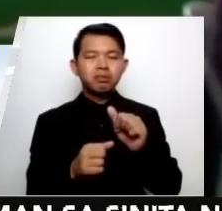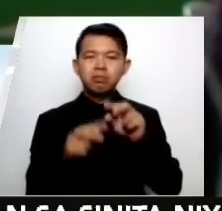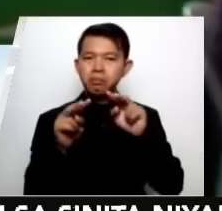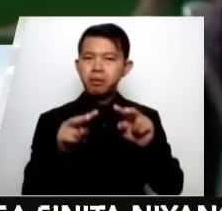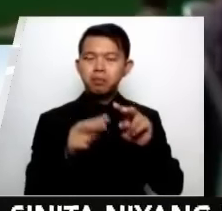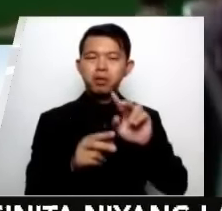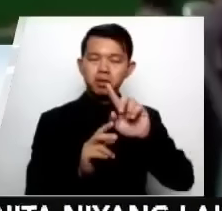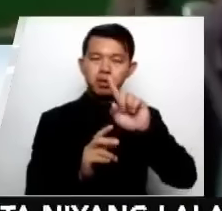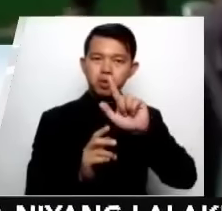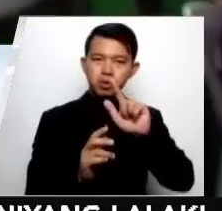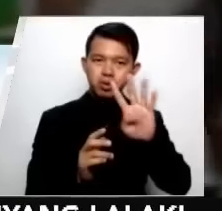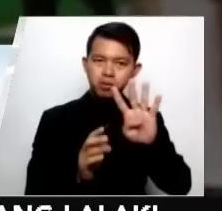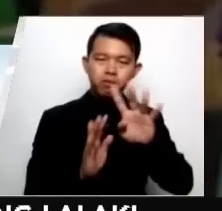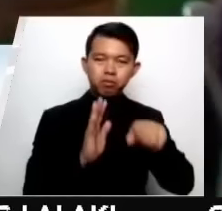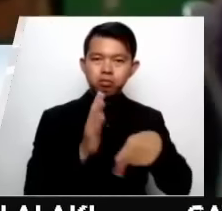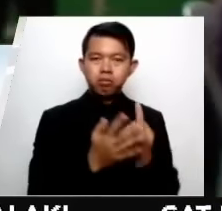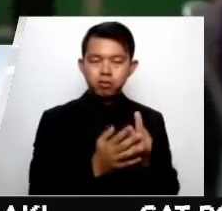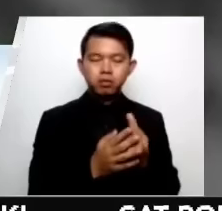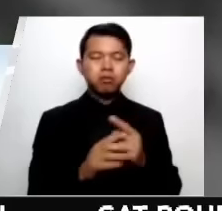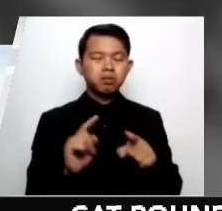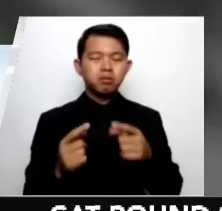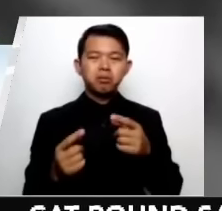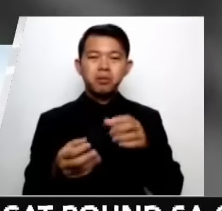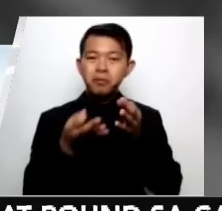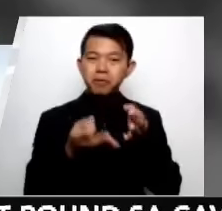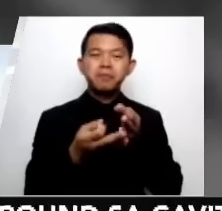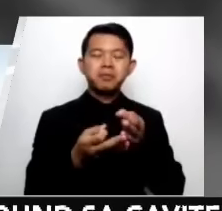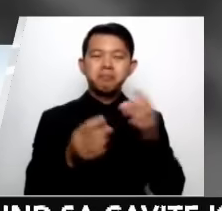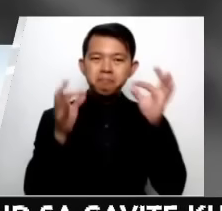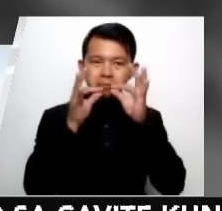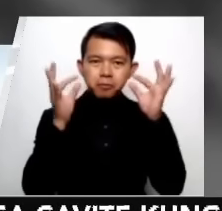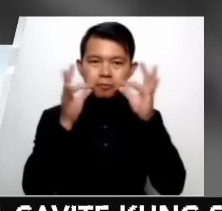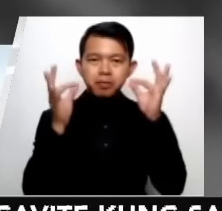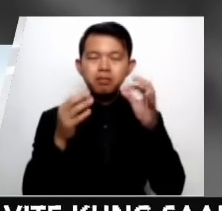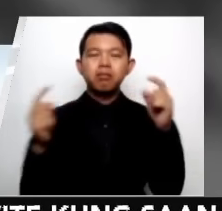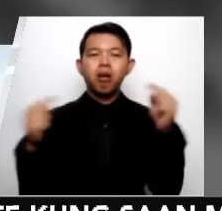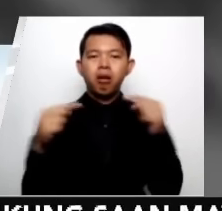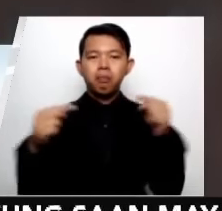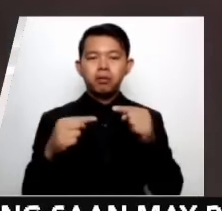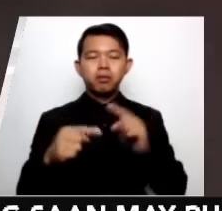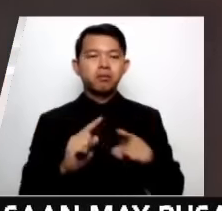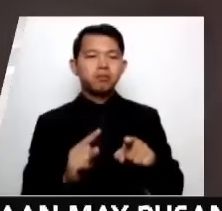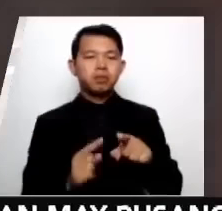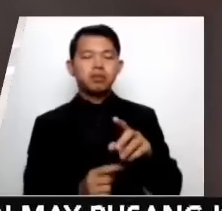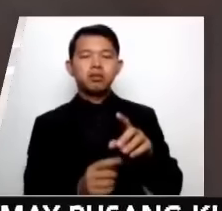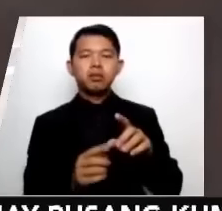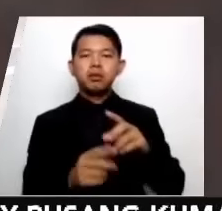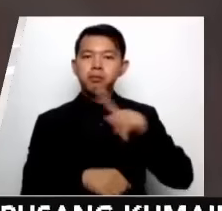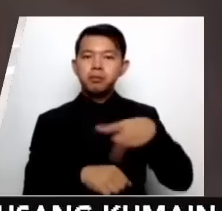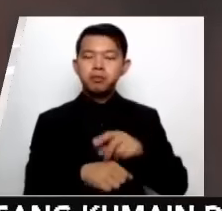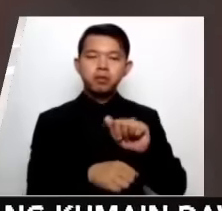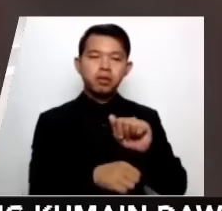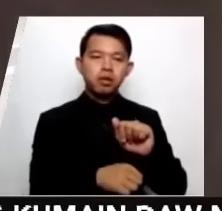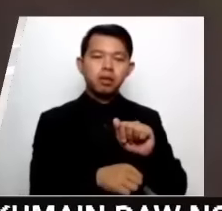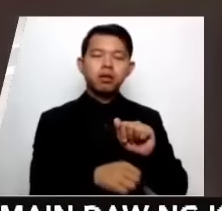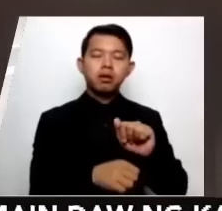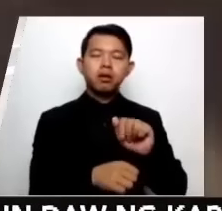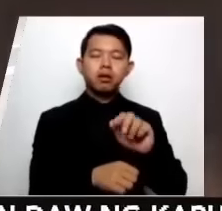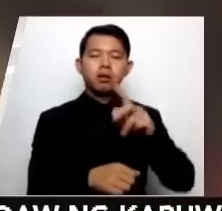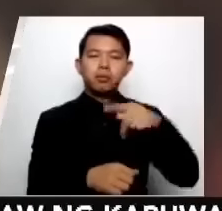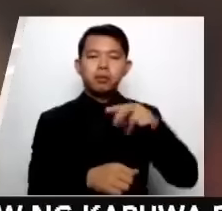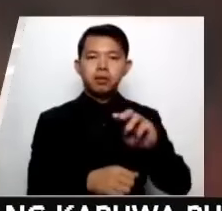pinapakain, nag-aaway-away yung mga pusa. Duda ang Philippine Animal Welfare Society. Pwede it's because of starvation, because wala